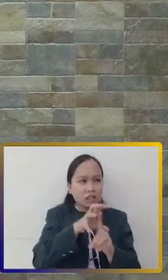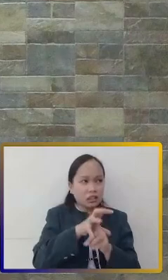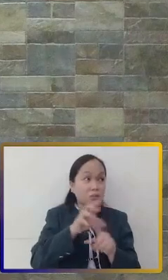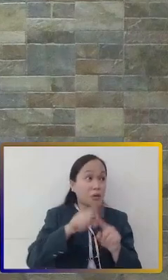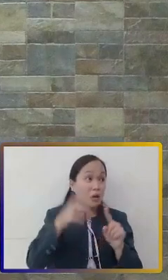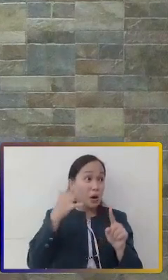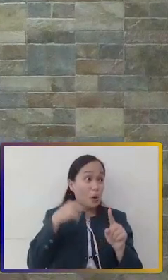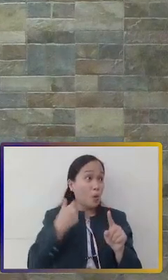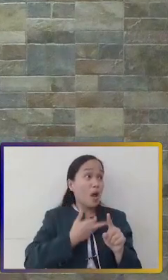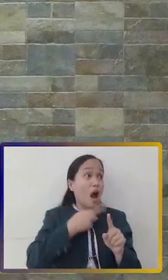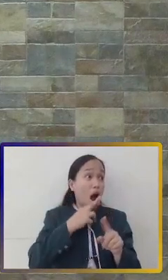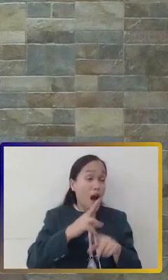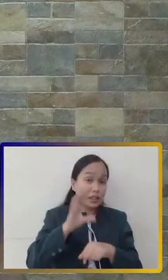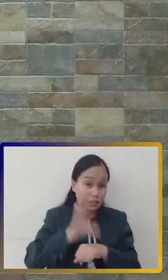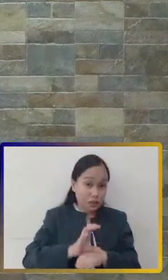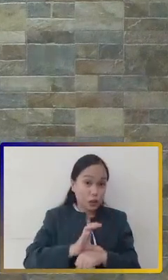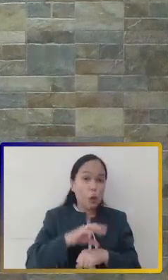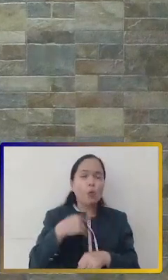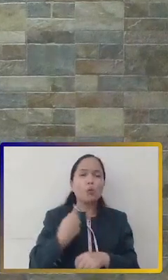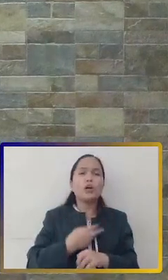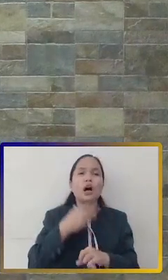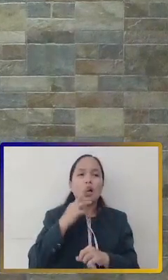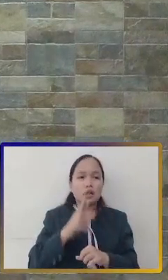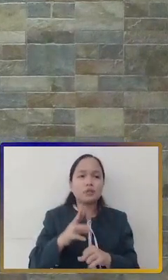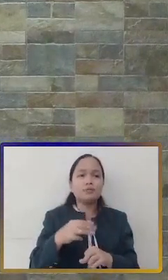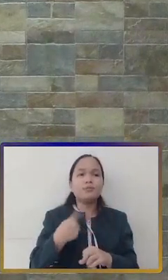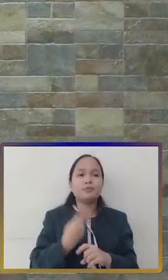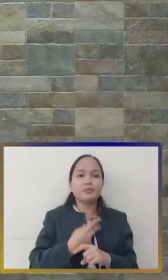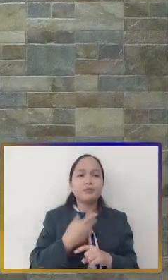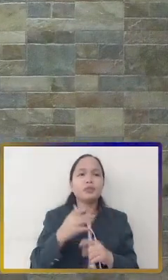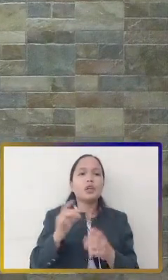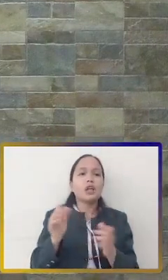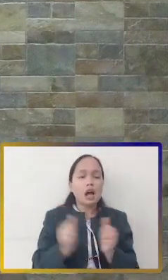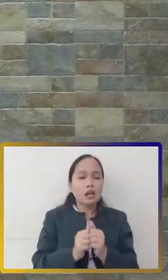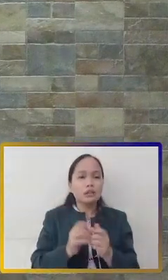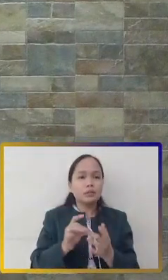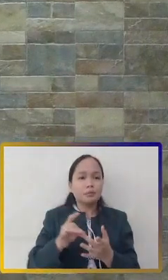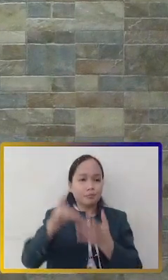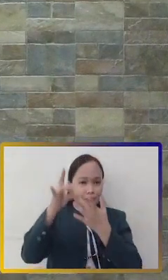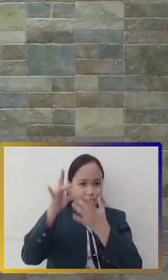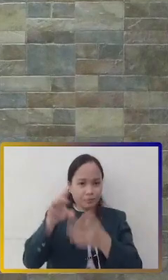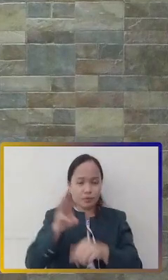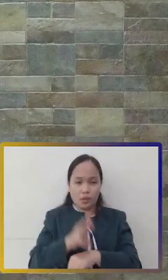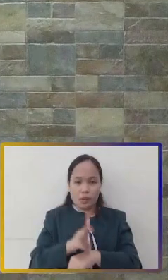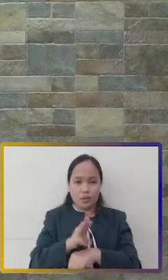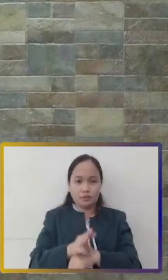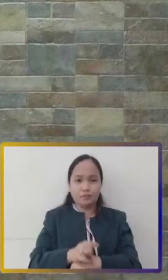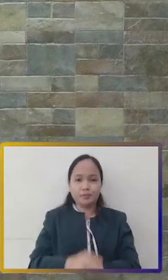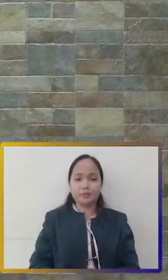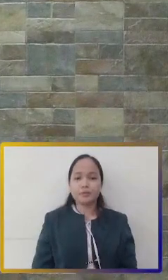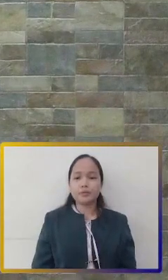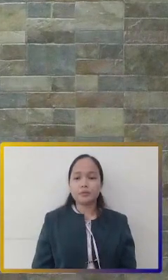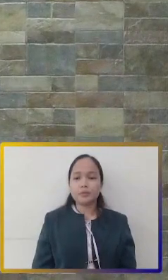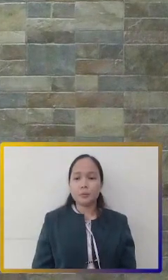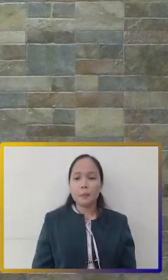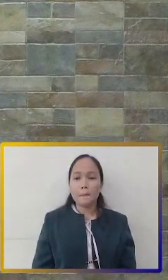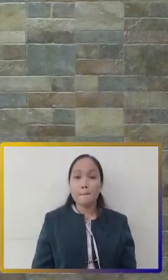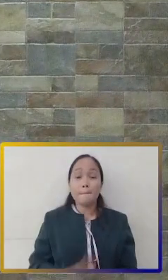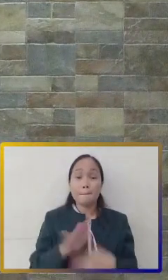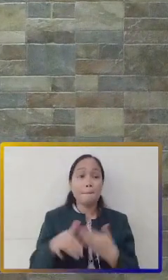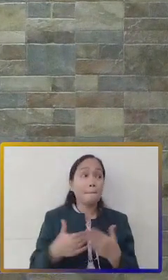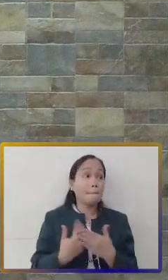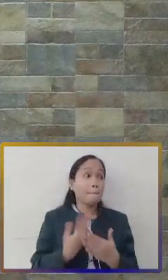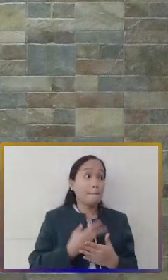church. We are in a church with an exceptional ministry. All we have to